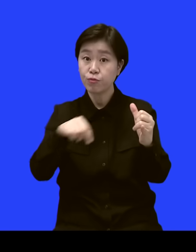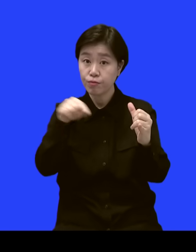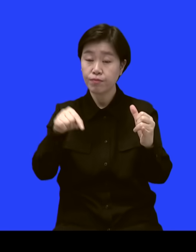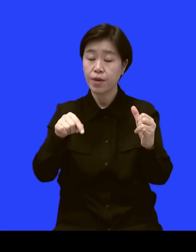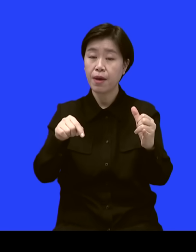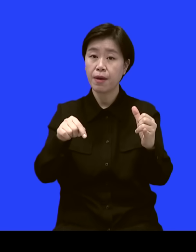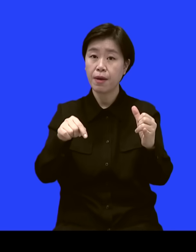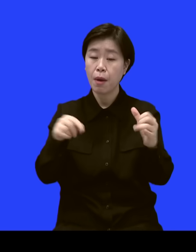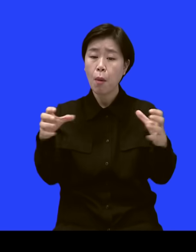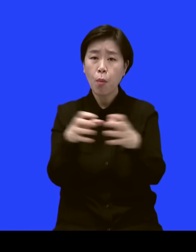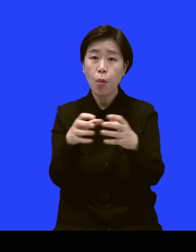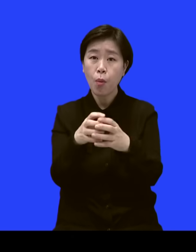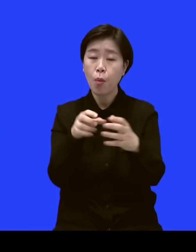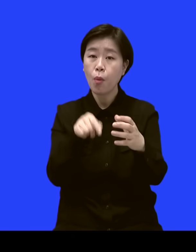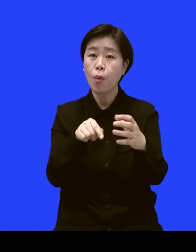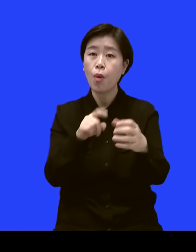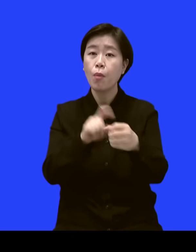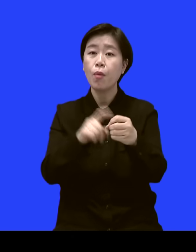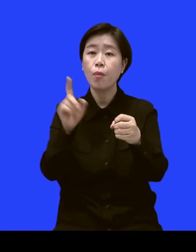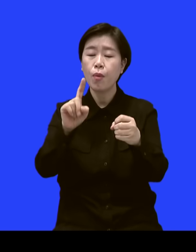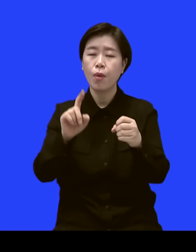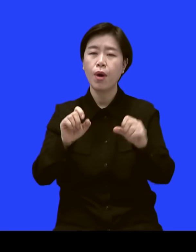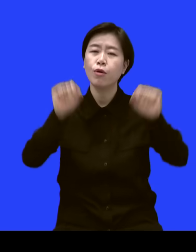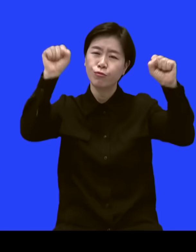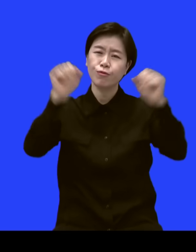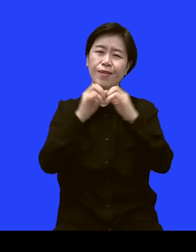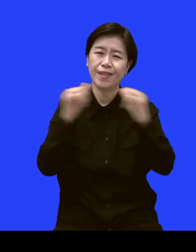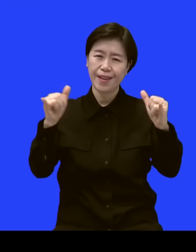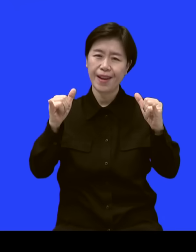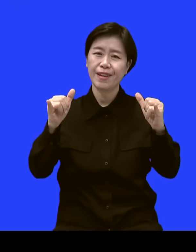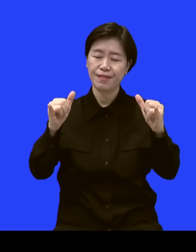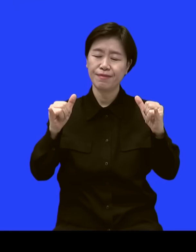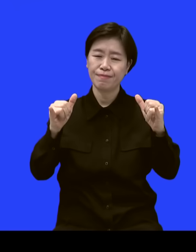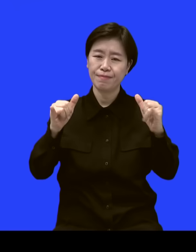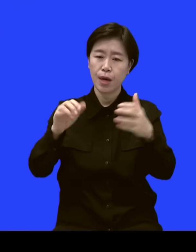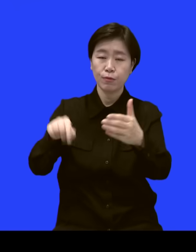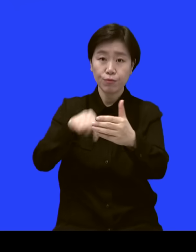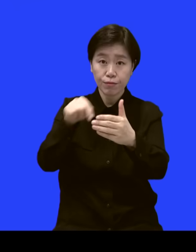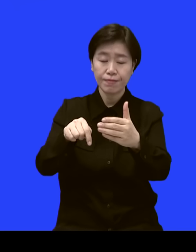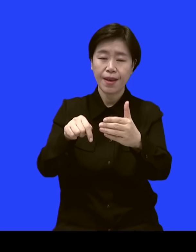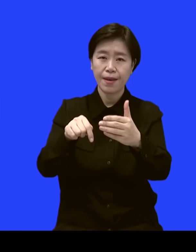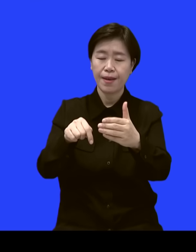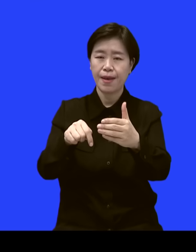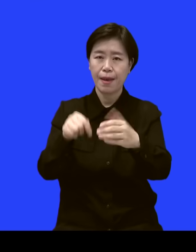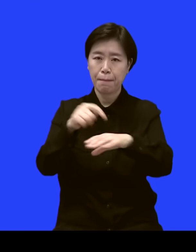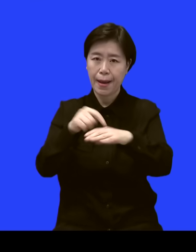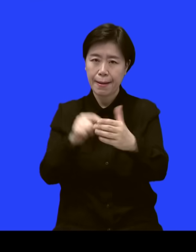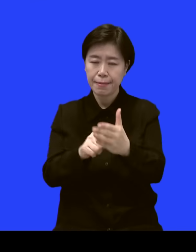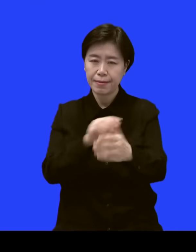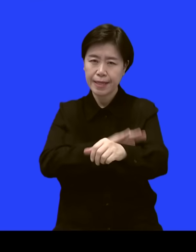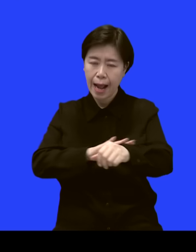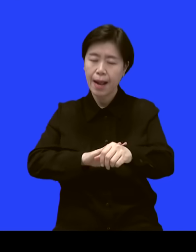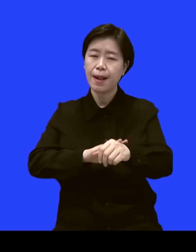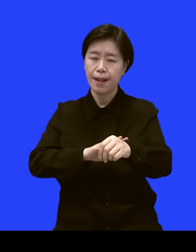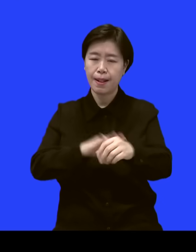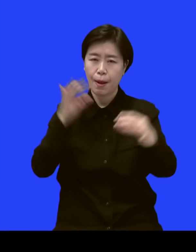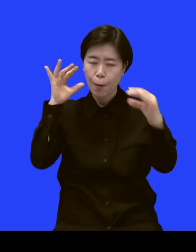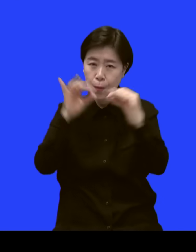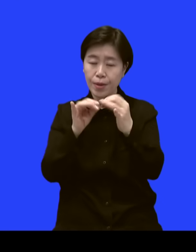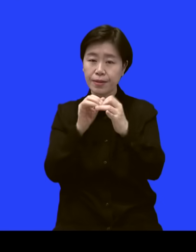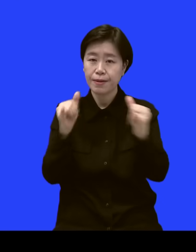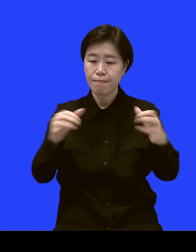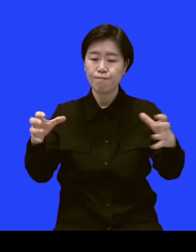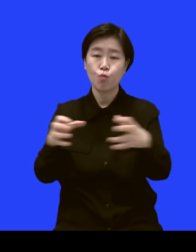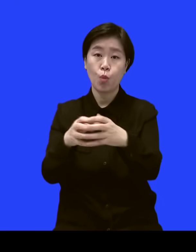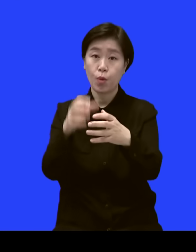운동하는 동네 운동하는 모임에서 이제 제가 이제 셋째까지 낳고 체력이 떨어지니까 남편이 이제 운동을 시작을 하고 무슨 운동